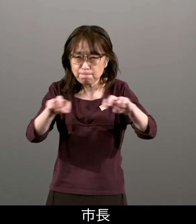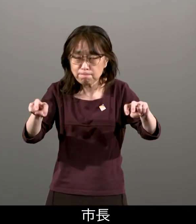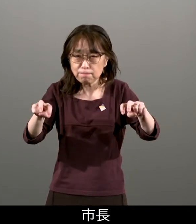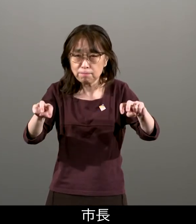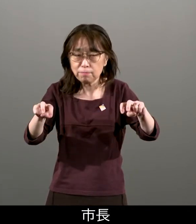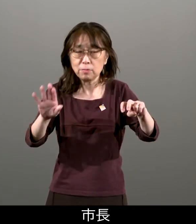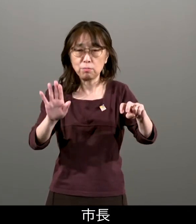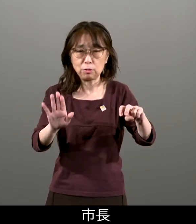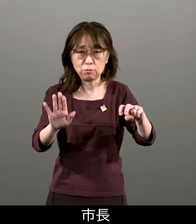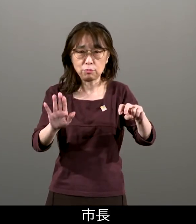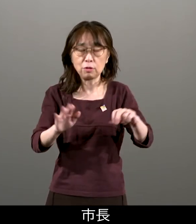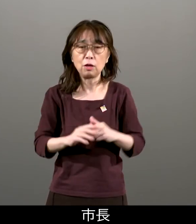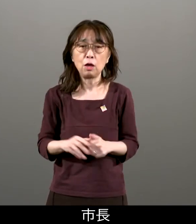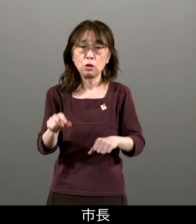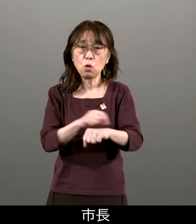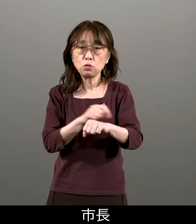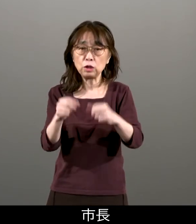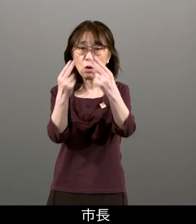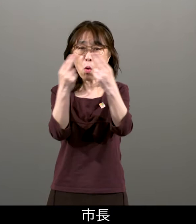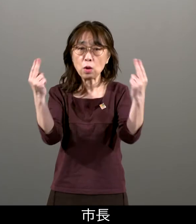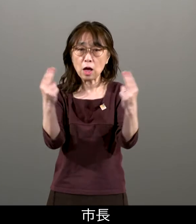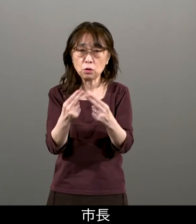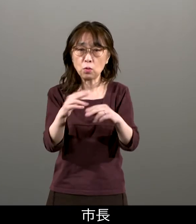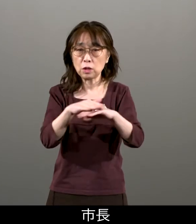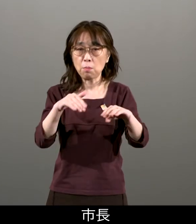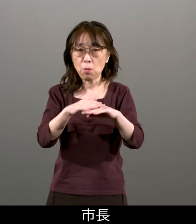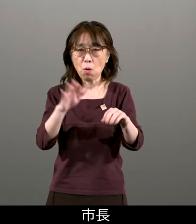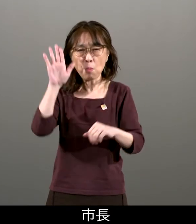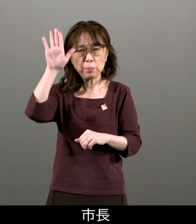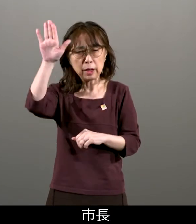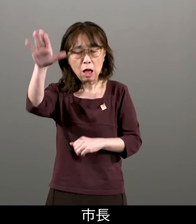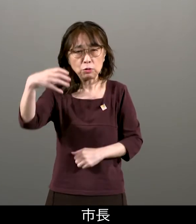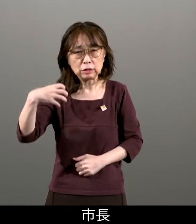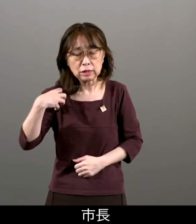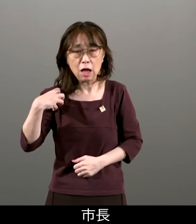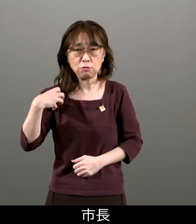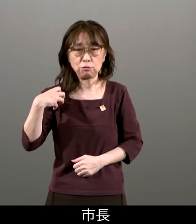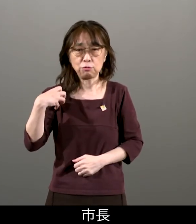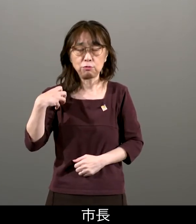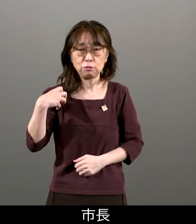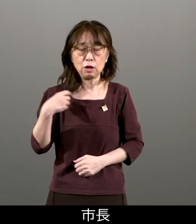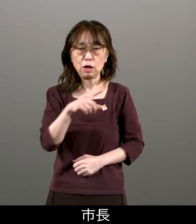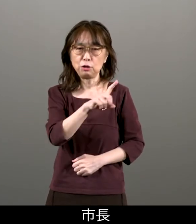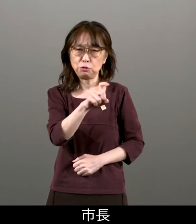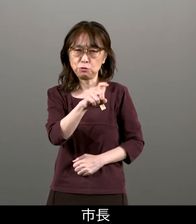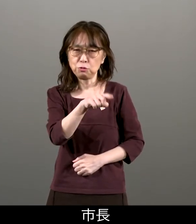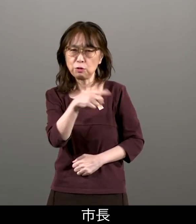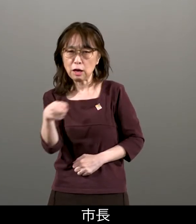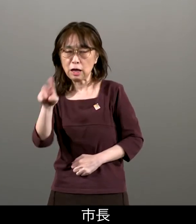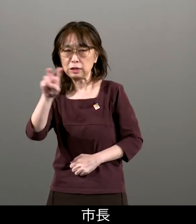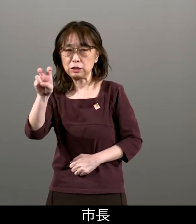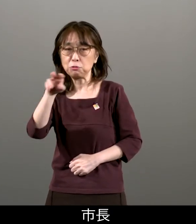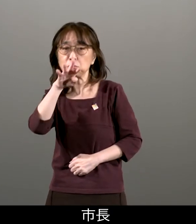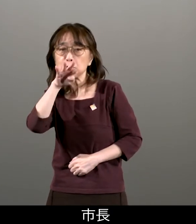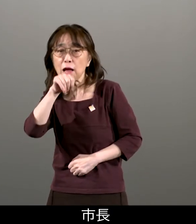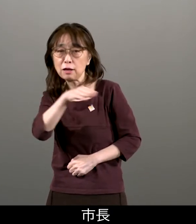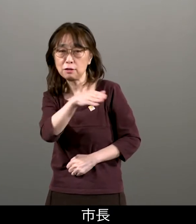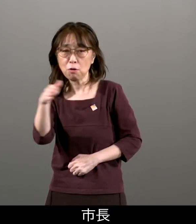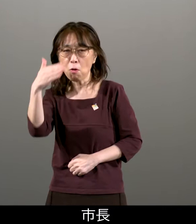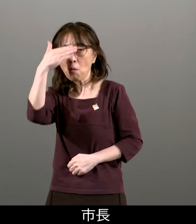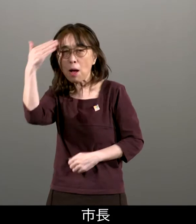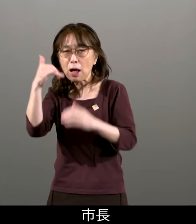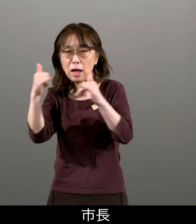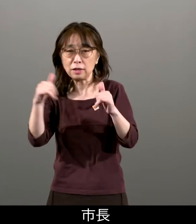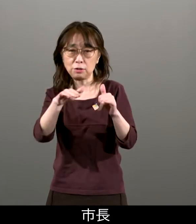ますが、特に北海道札幌の未来を担う10代から20代の若い世代